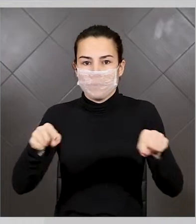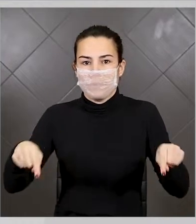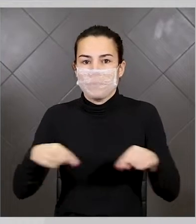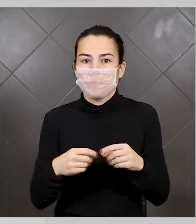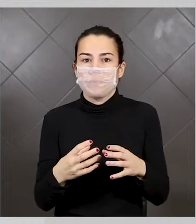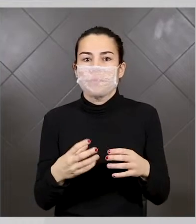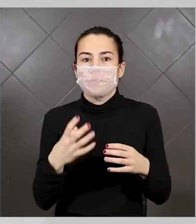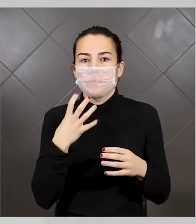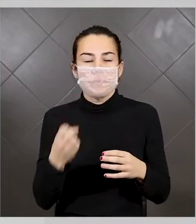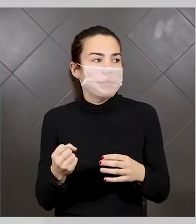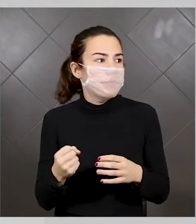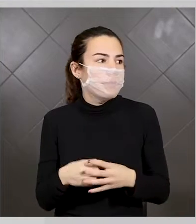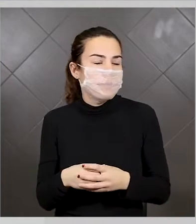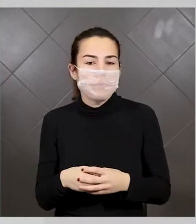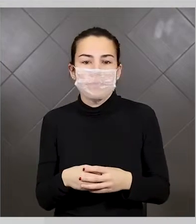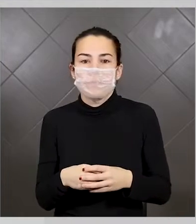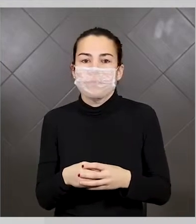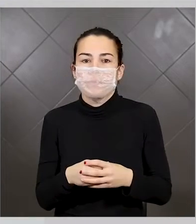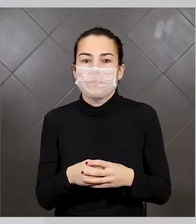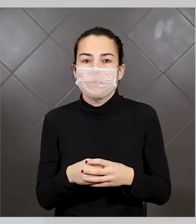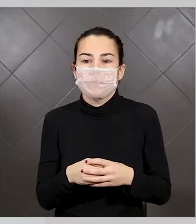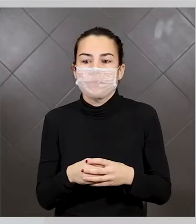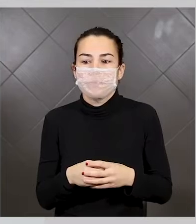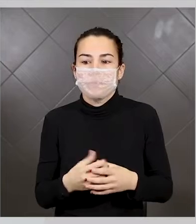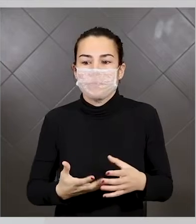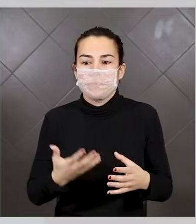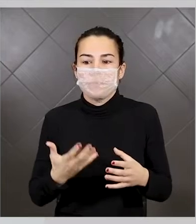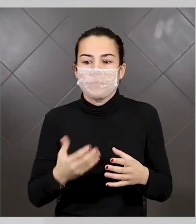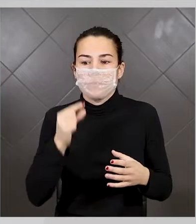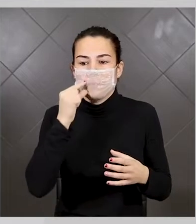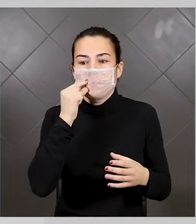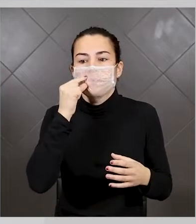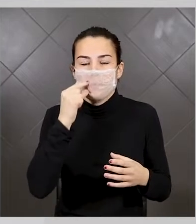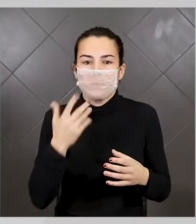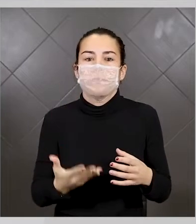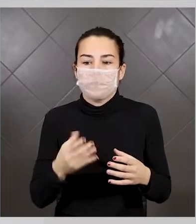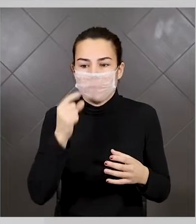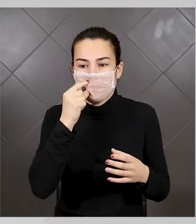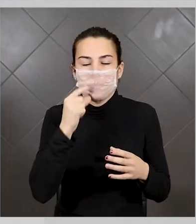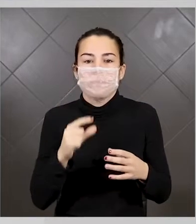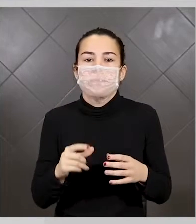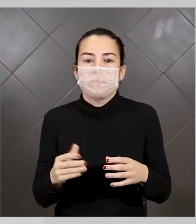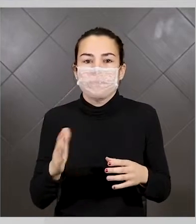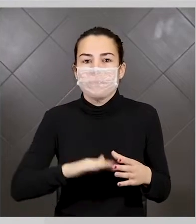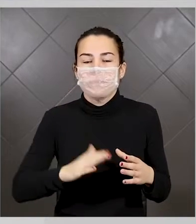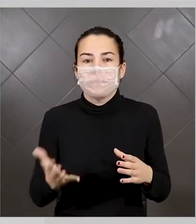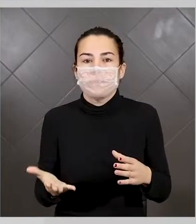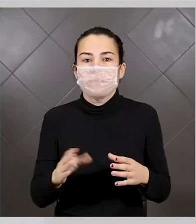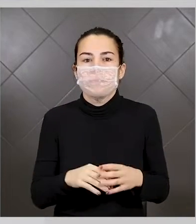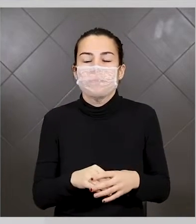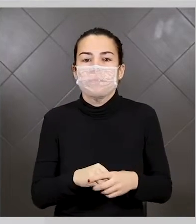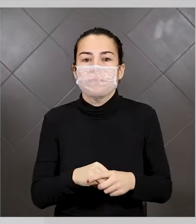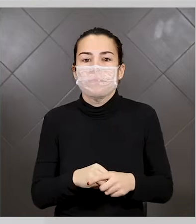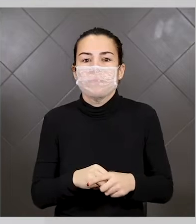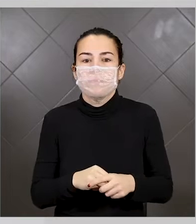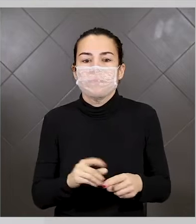crua, es basa en tot així, l'adequat de motlle crua en pols, el cruixent és un praliné clar de